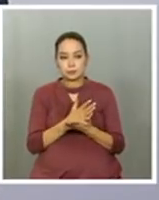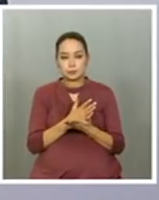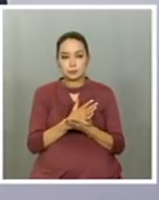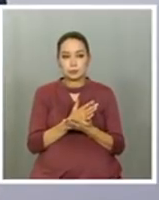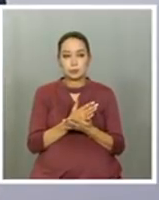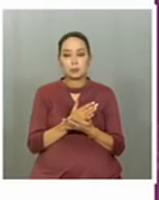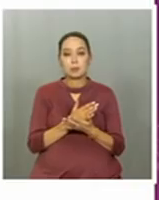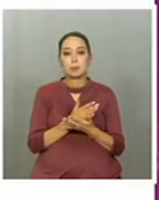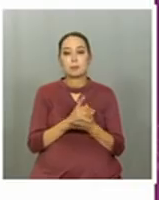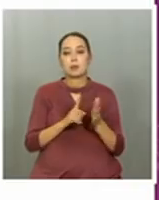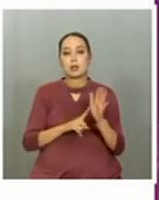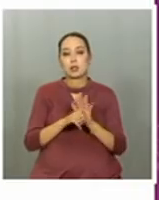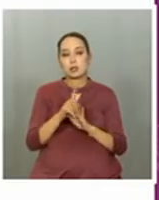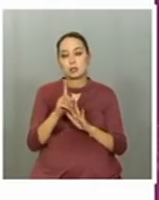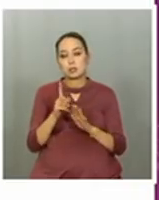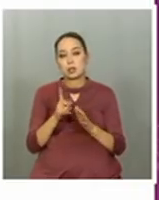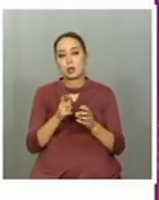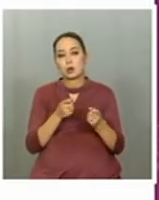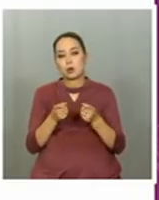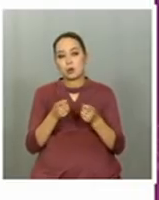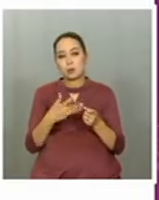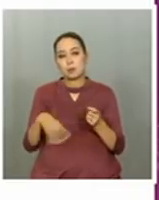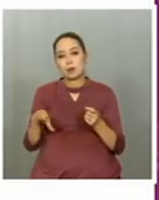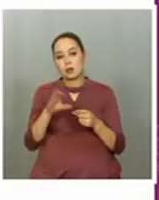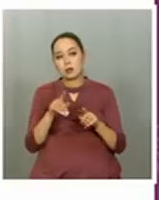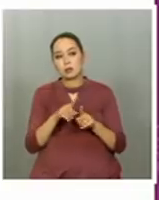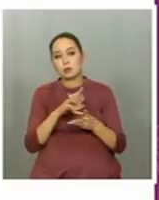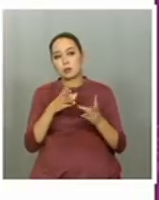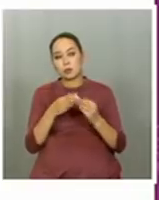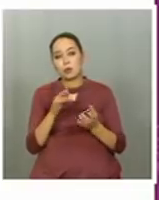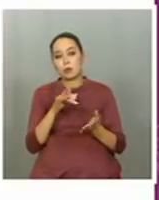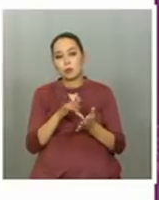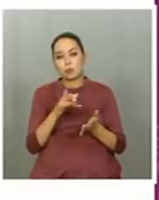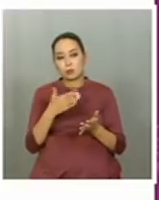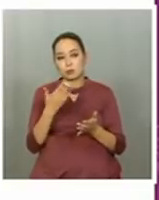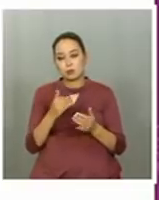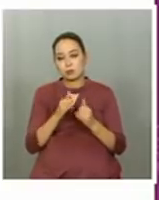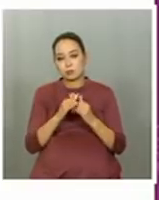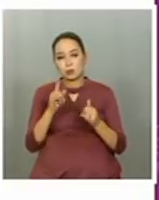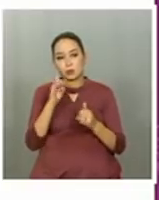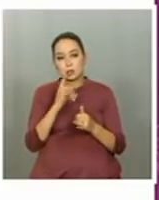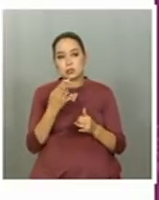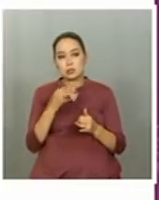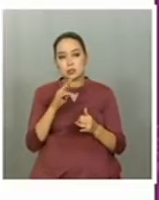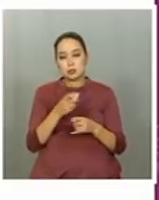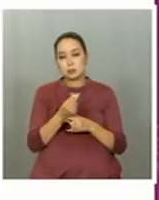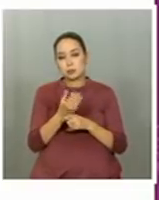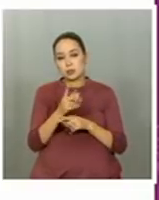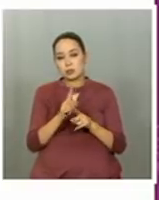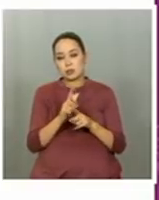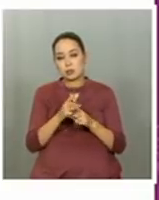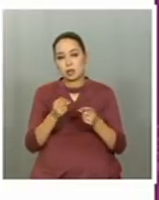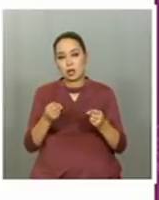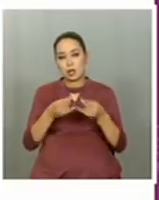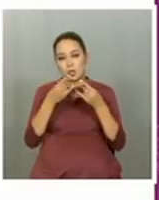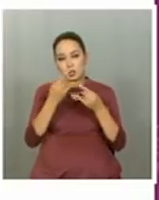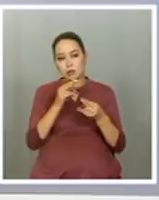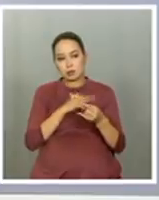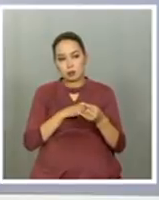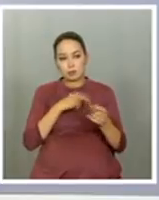Басқару блогы ол барлық компоненттер үшін ортақ тармақты алу, цикл, бірнеше экранмен жұмыс сияқты блоктардан